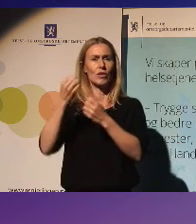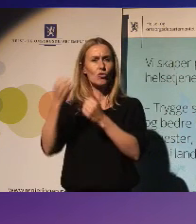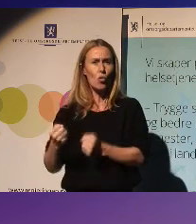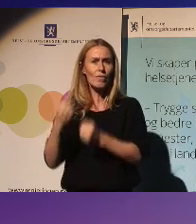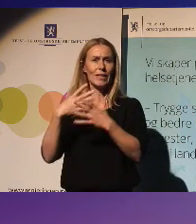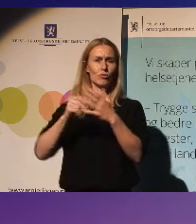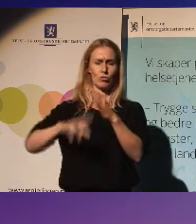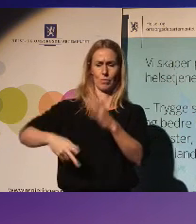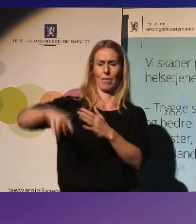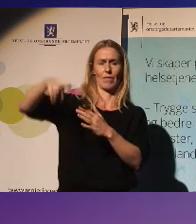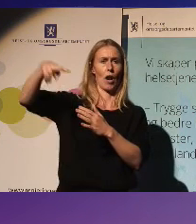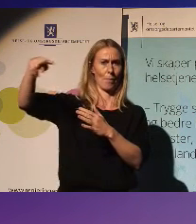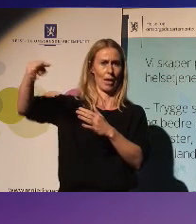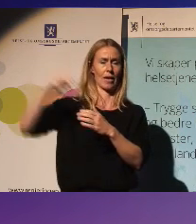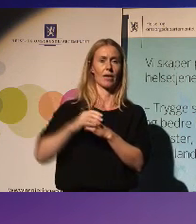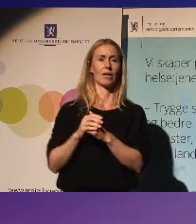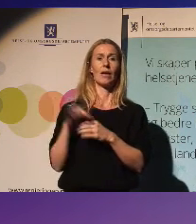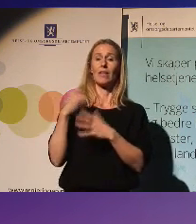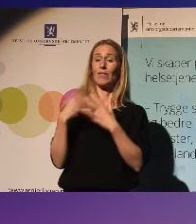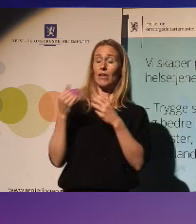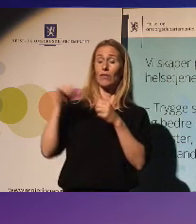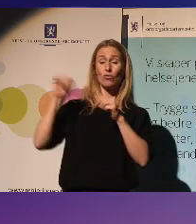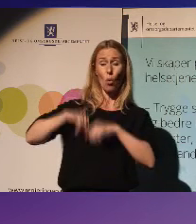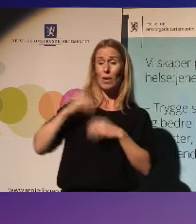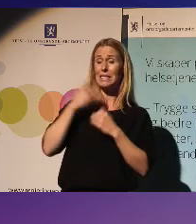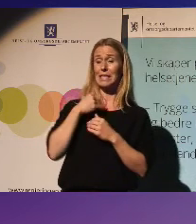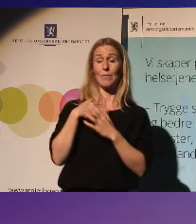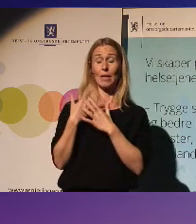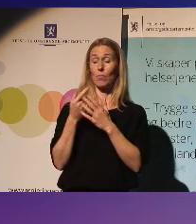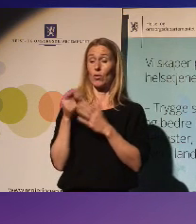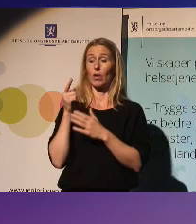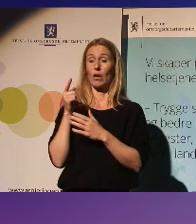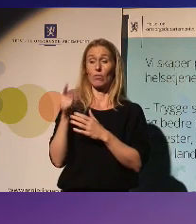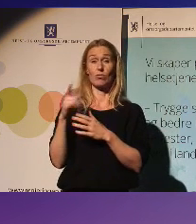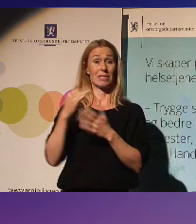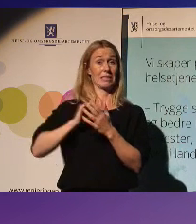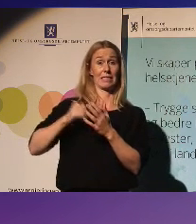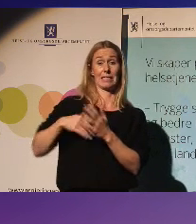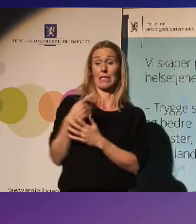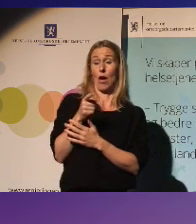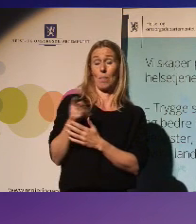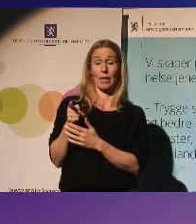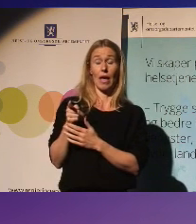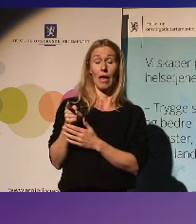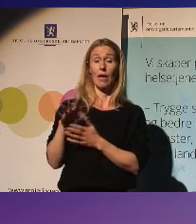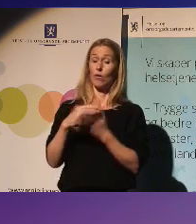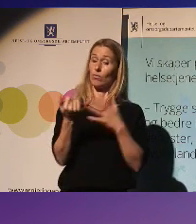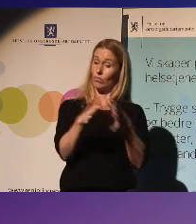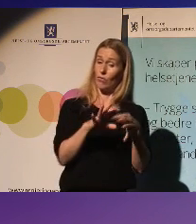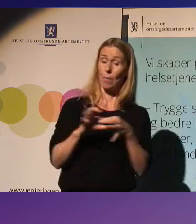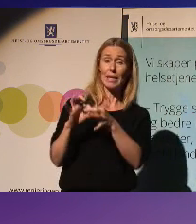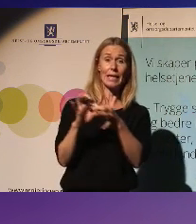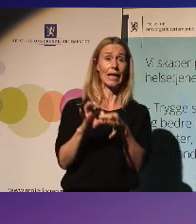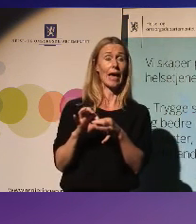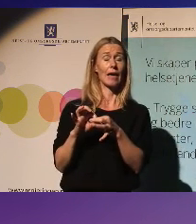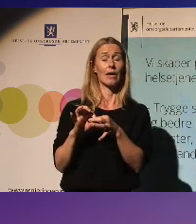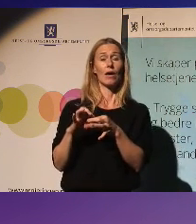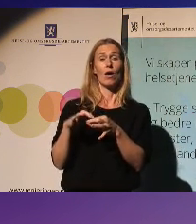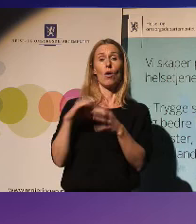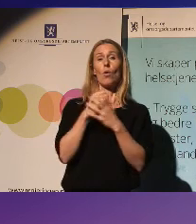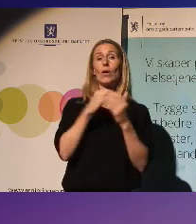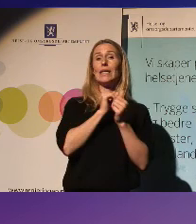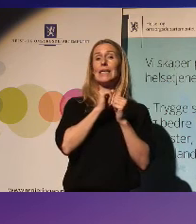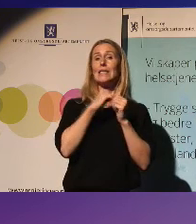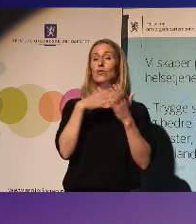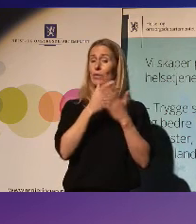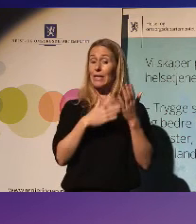vanskelig. Det var skikkelig dårlig stemning, både hos disse damene, hos deres pårørende, og i store deler av